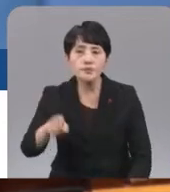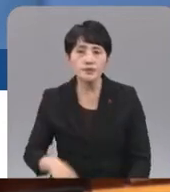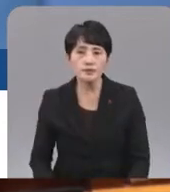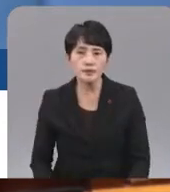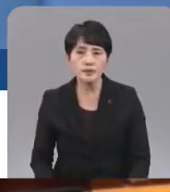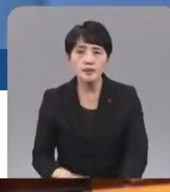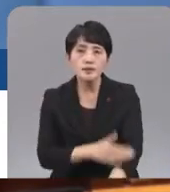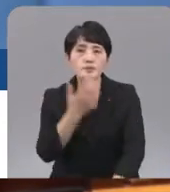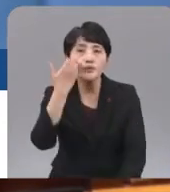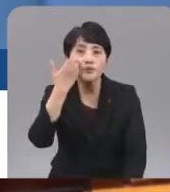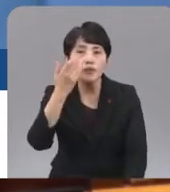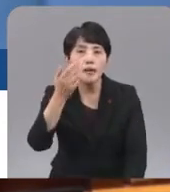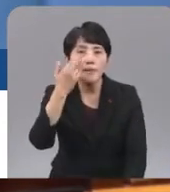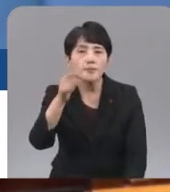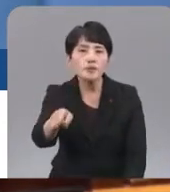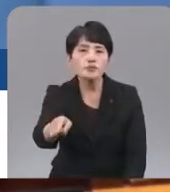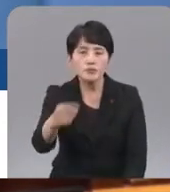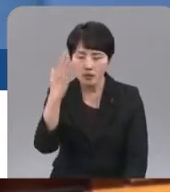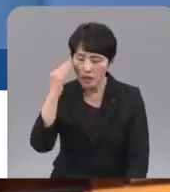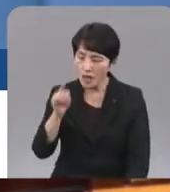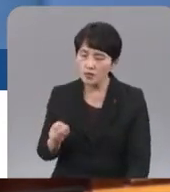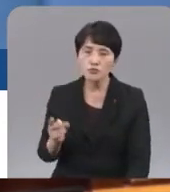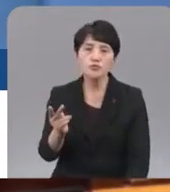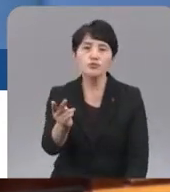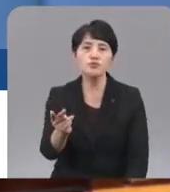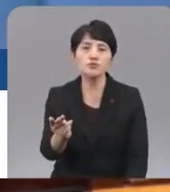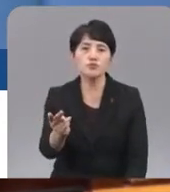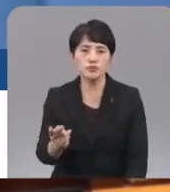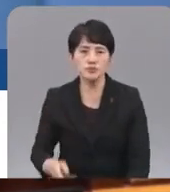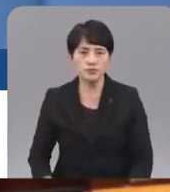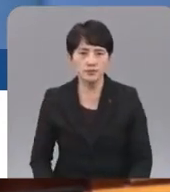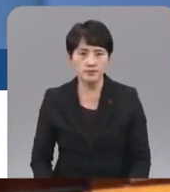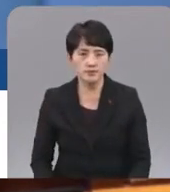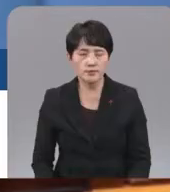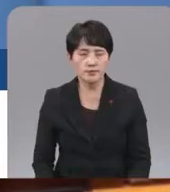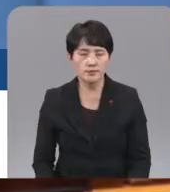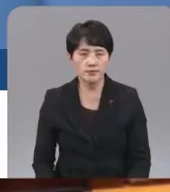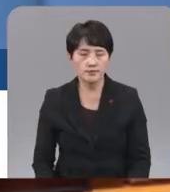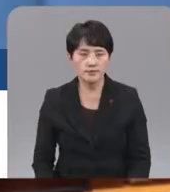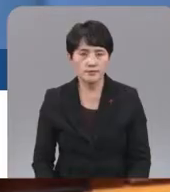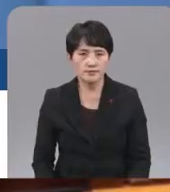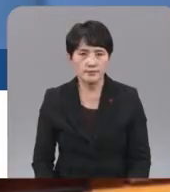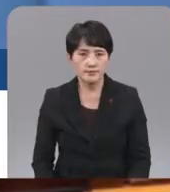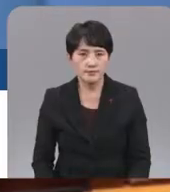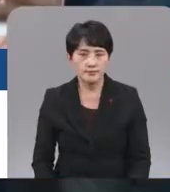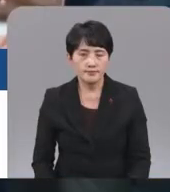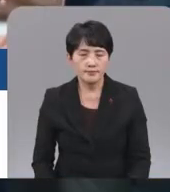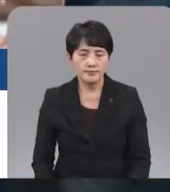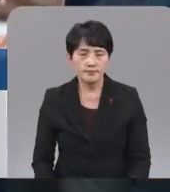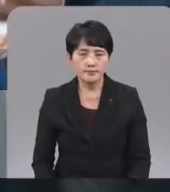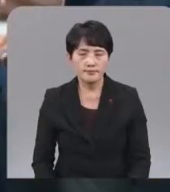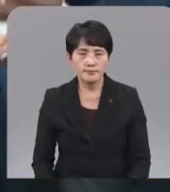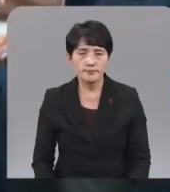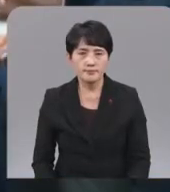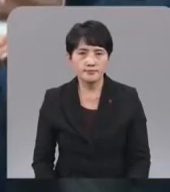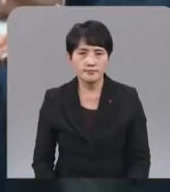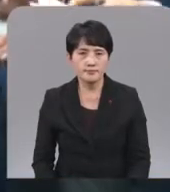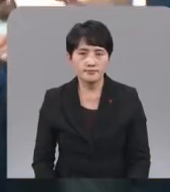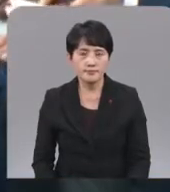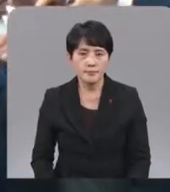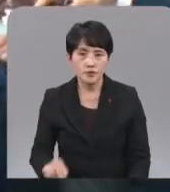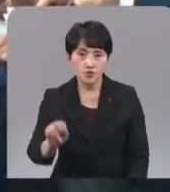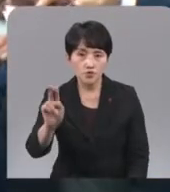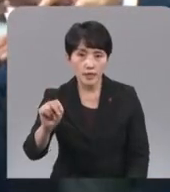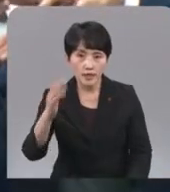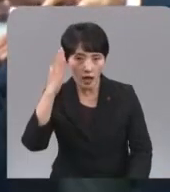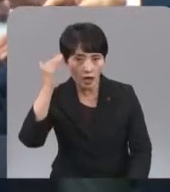对美国的威胁，将其责任推给美国。北韩驻联合国代表金星也表示，韩美军事威胁持